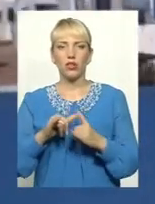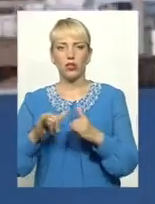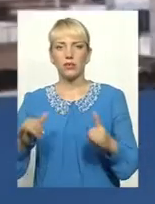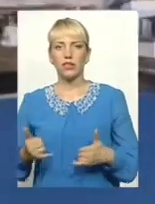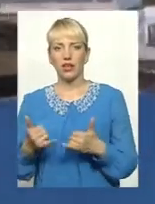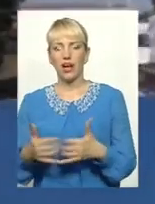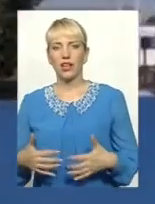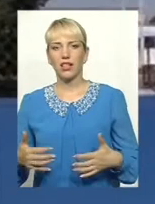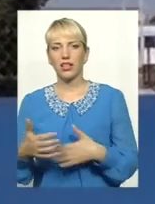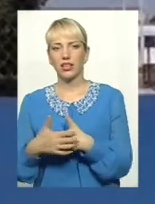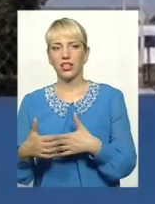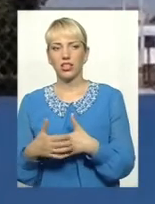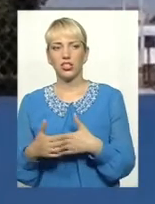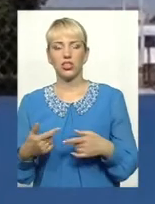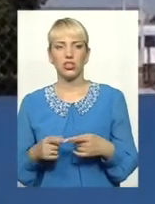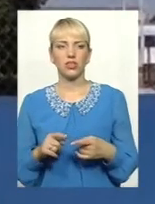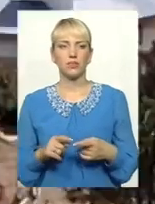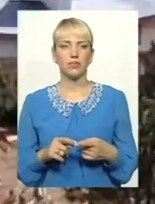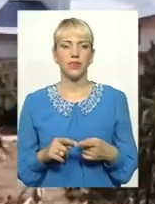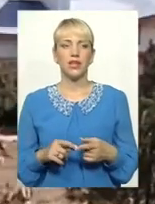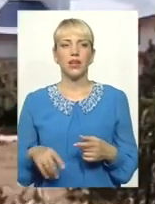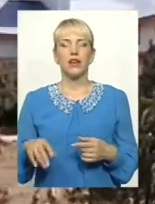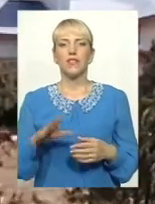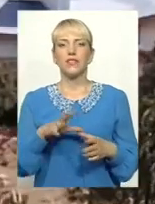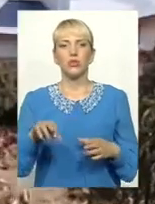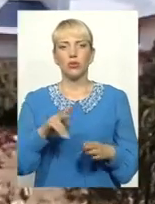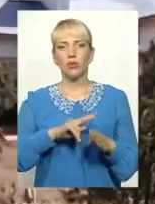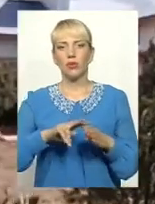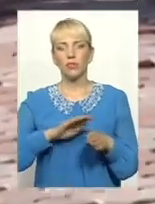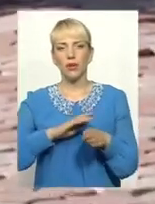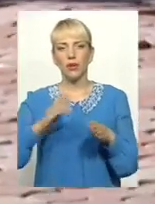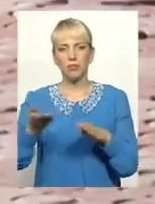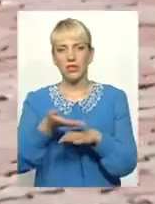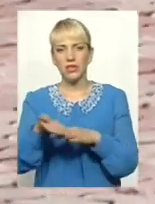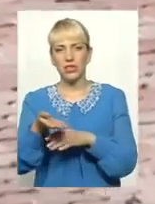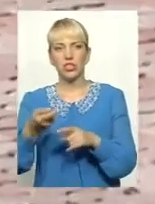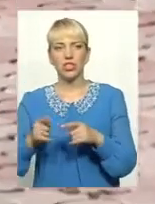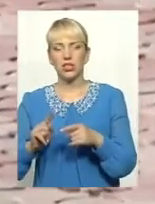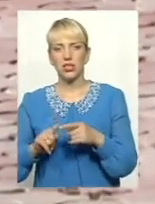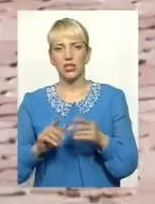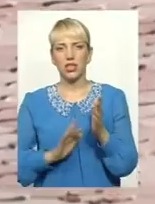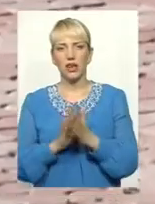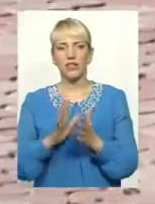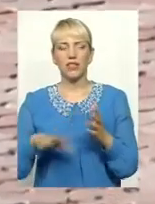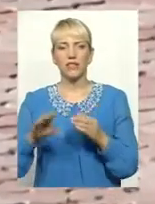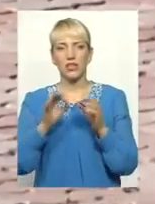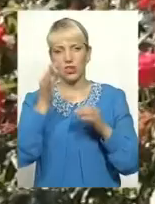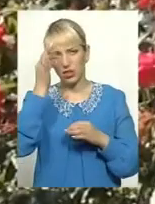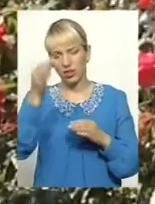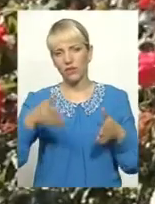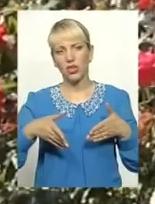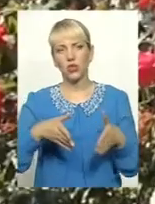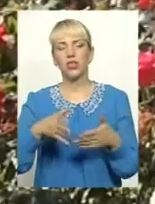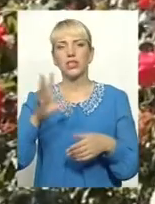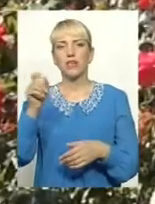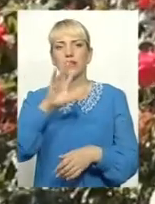корпус, адміністративний будинок і хозблок. Кругом підстрижена зелена травичка, рівні доріжки, все силами працівників. Працівників закладу, а їх